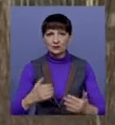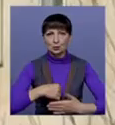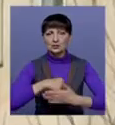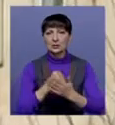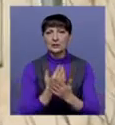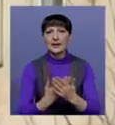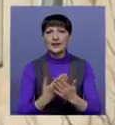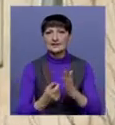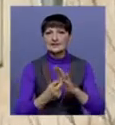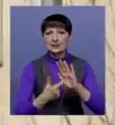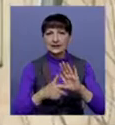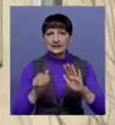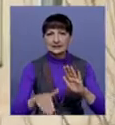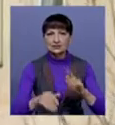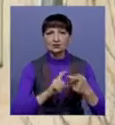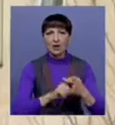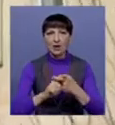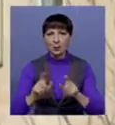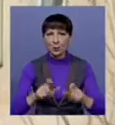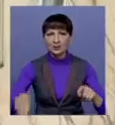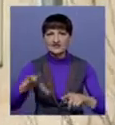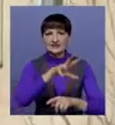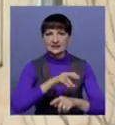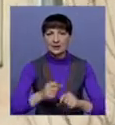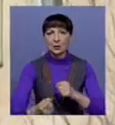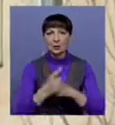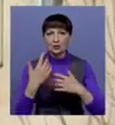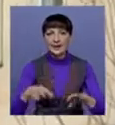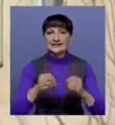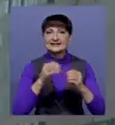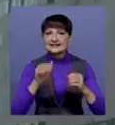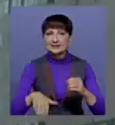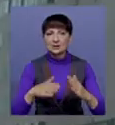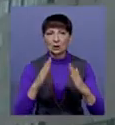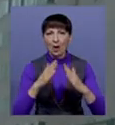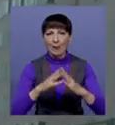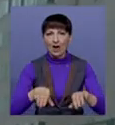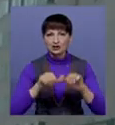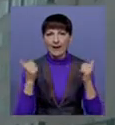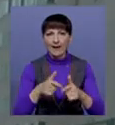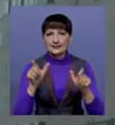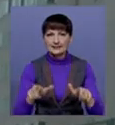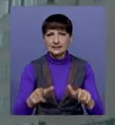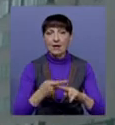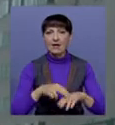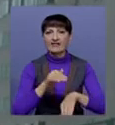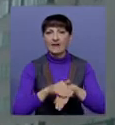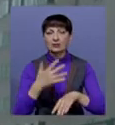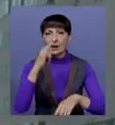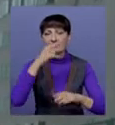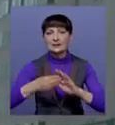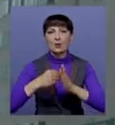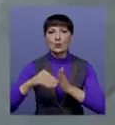установлены порядка 17 тысяч контактных лиц, из которых более 10 тысяч находятся на домашнем карантине. На этом фоне Казахстан